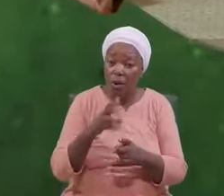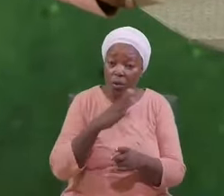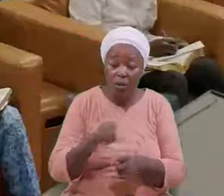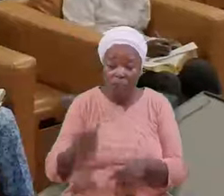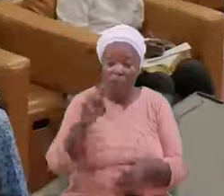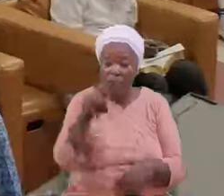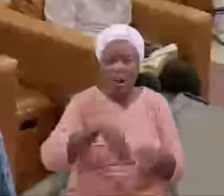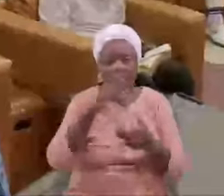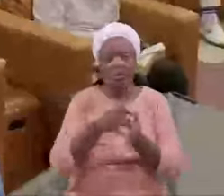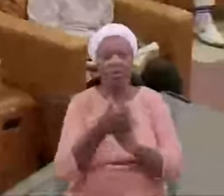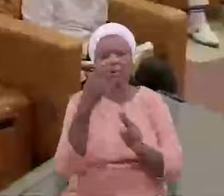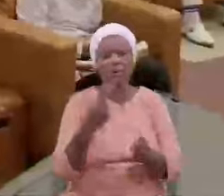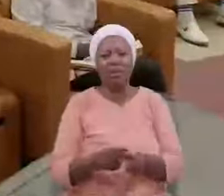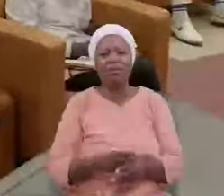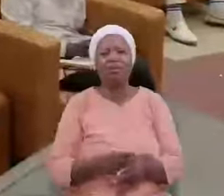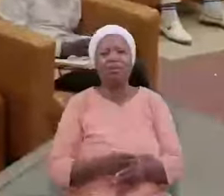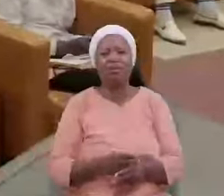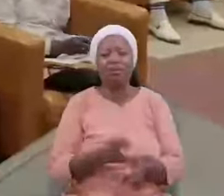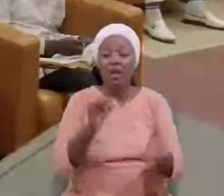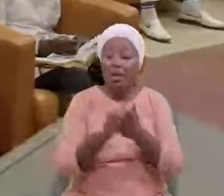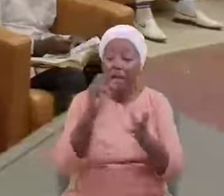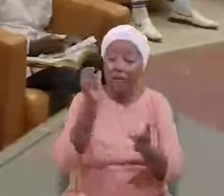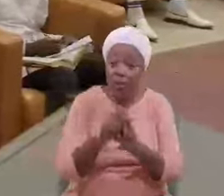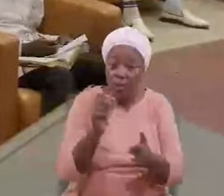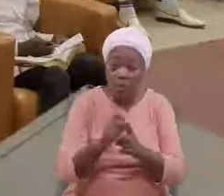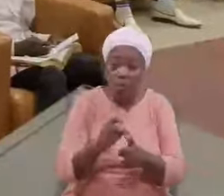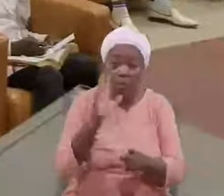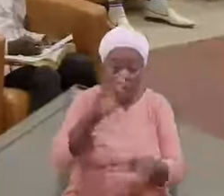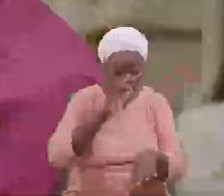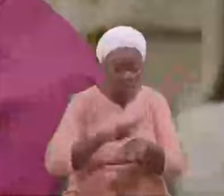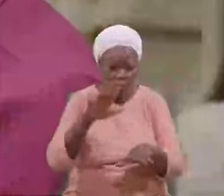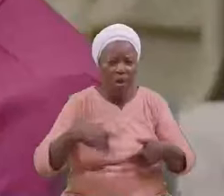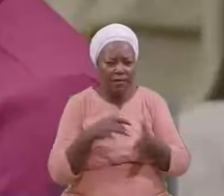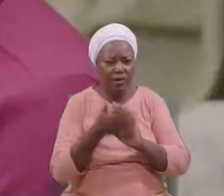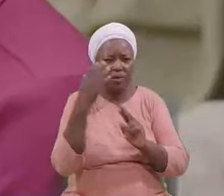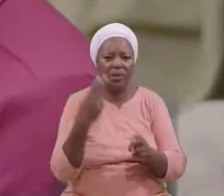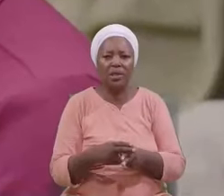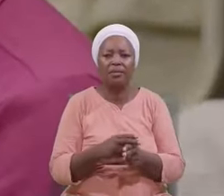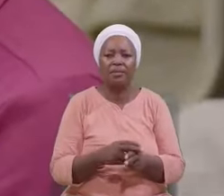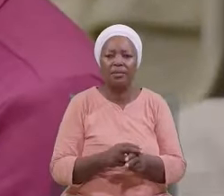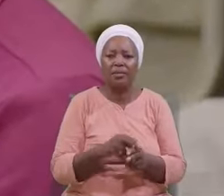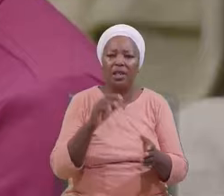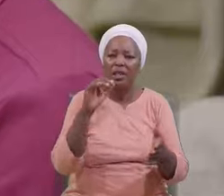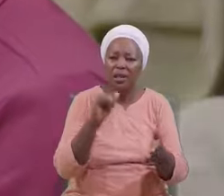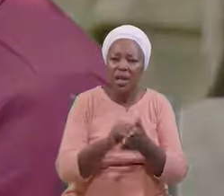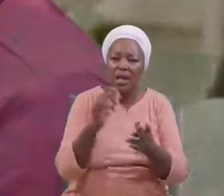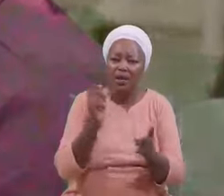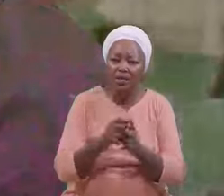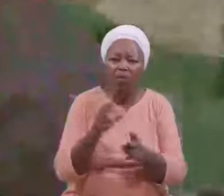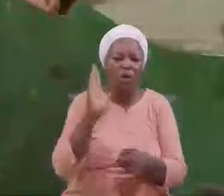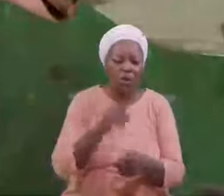vous retrouver, va vous localiser. La parole va vous toucher. La parole va vous